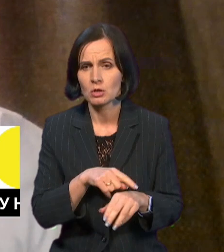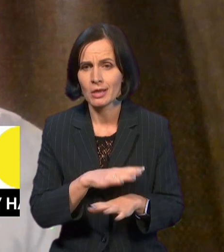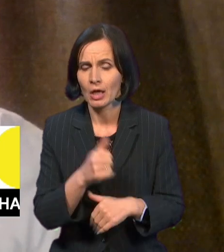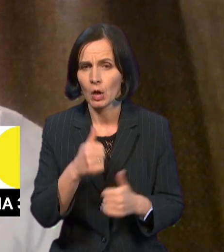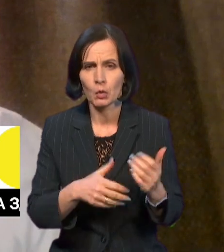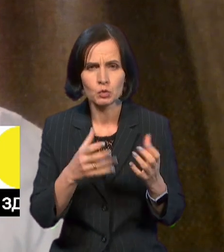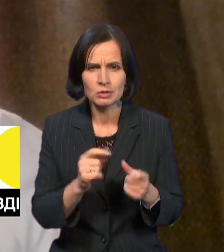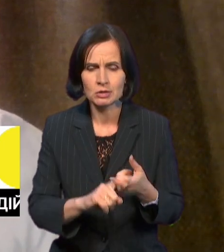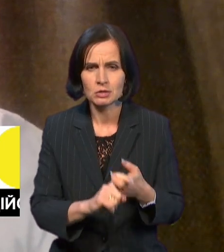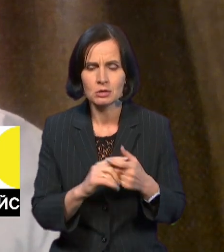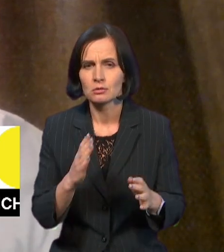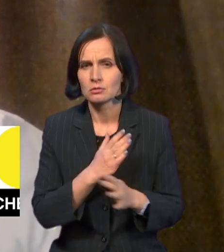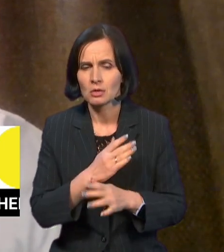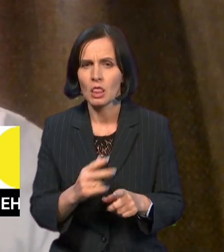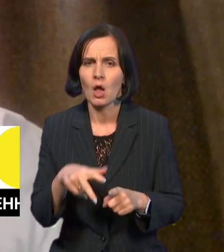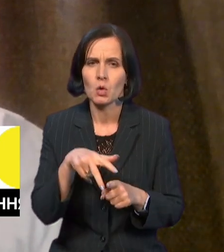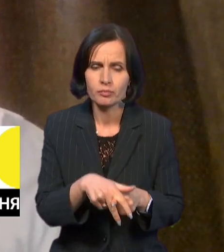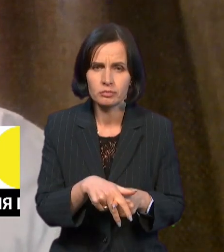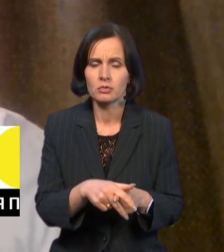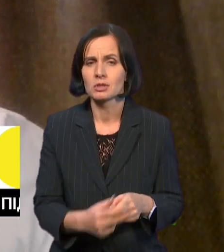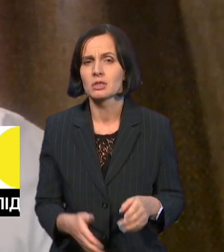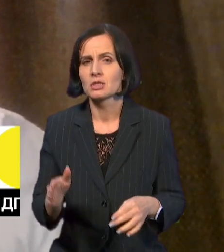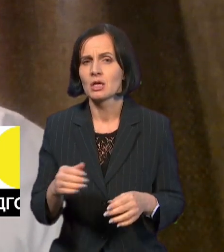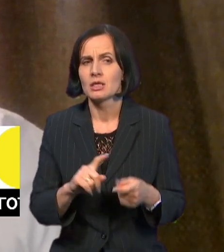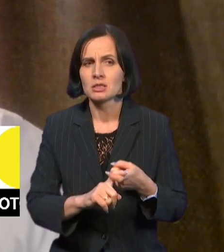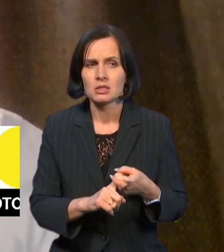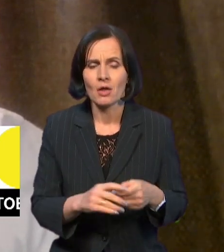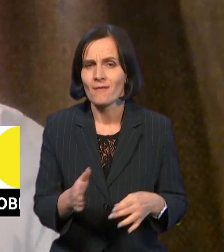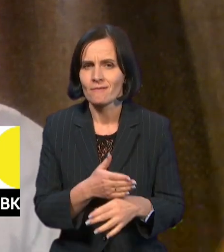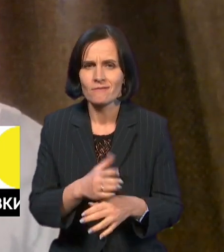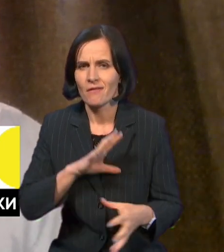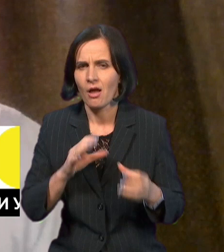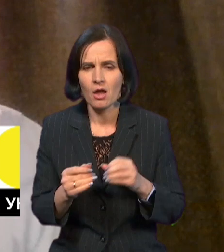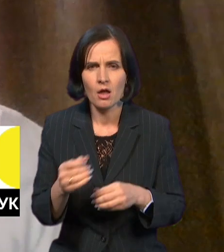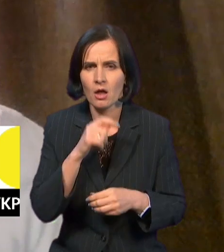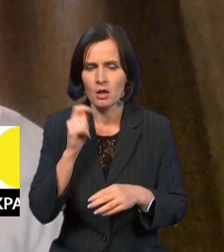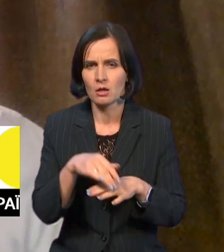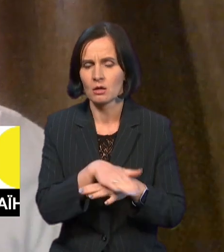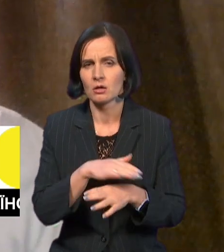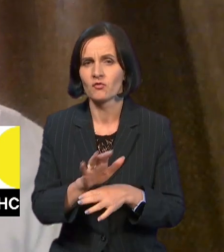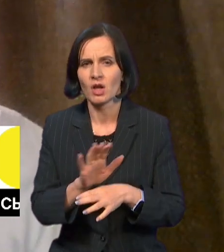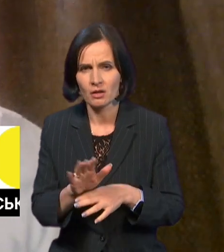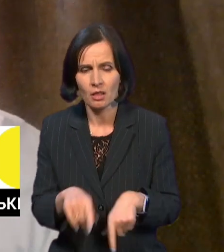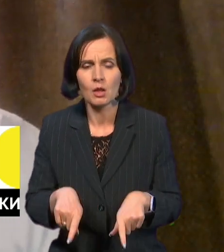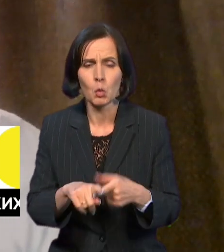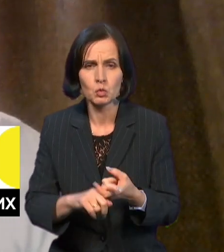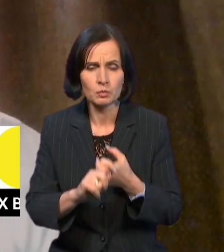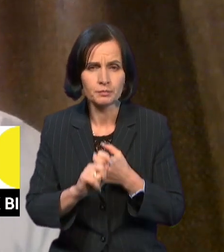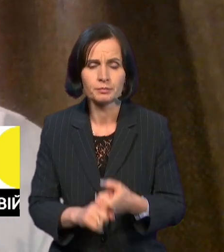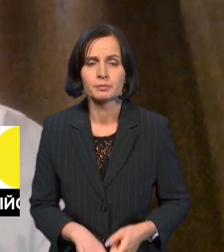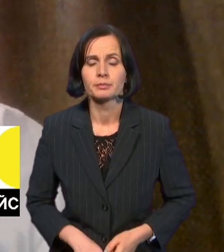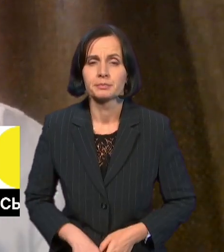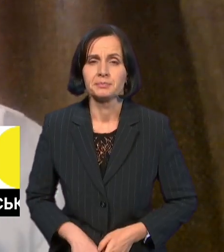від погоди, від навантаження, від розподілу в цілому по Україні електроенергії, від генерації, також, безумовно, виробництва